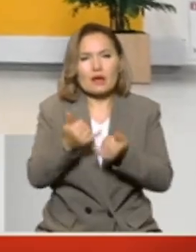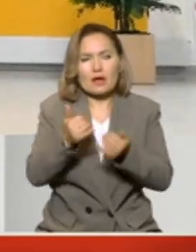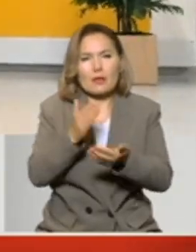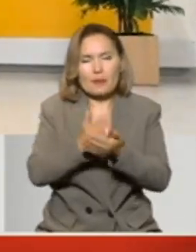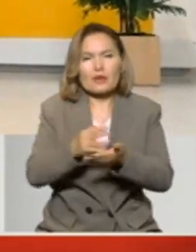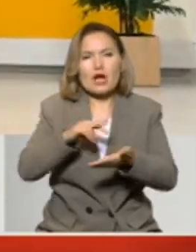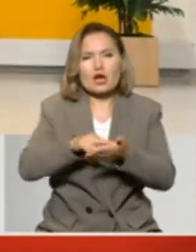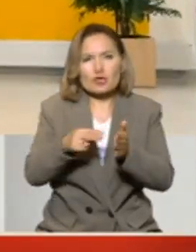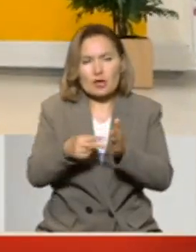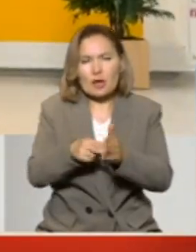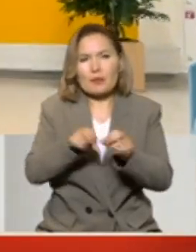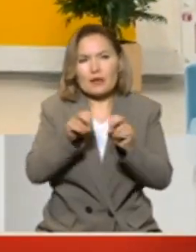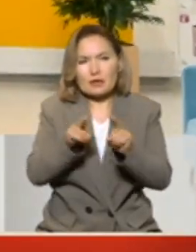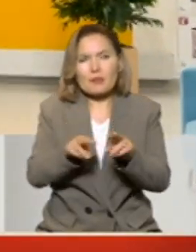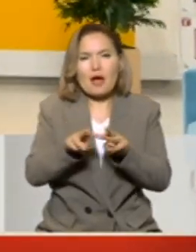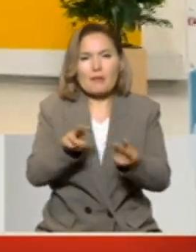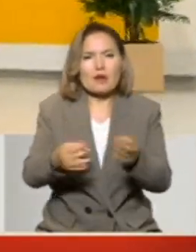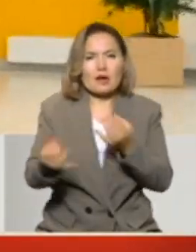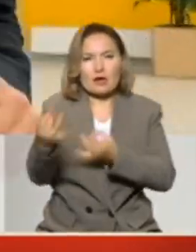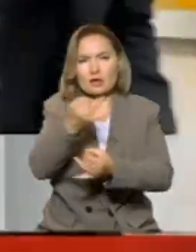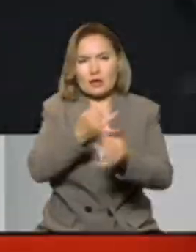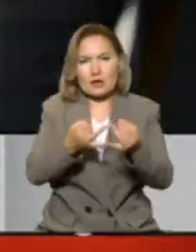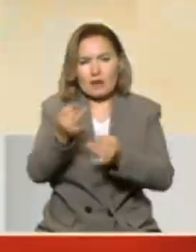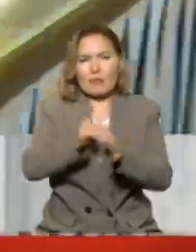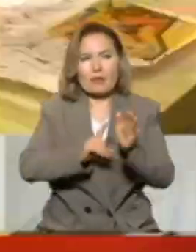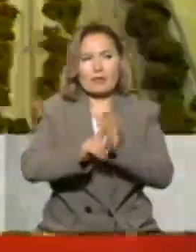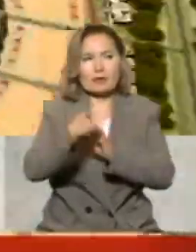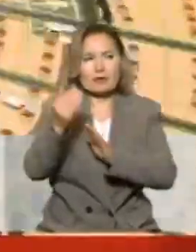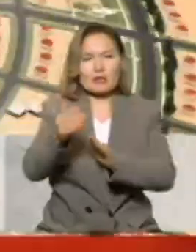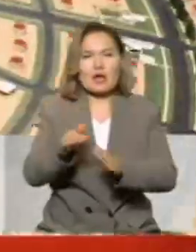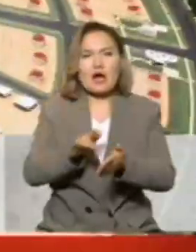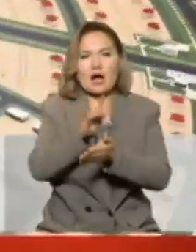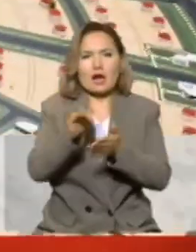жоспар профильді министрліктердің талқылауында.